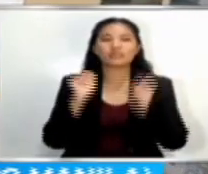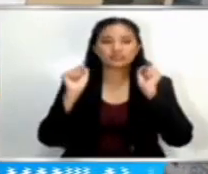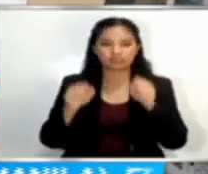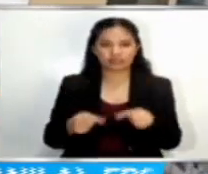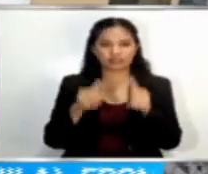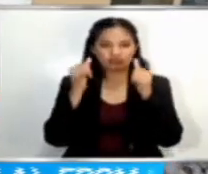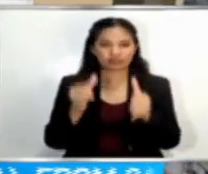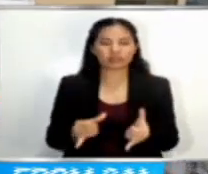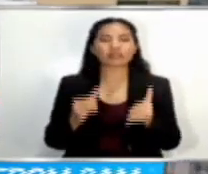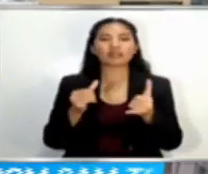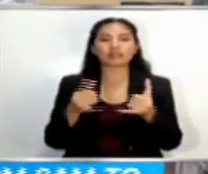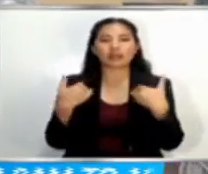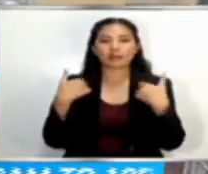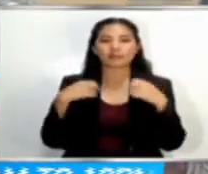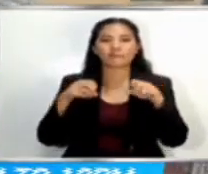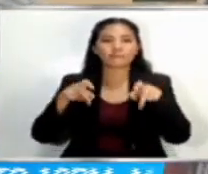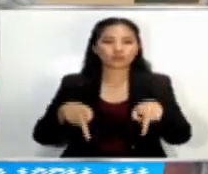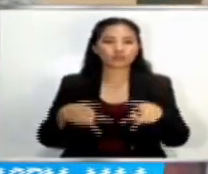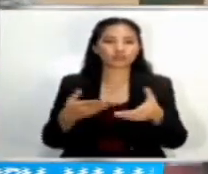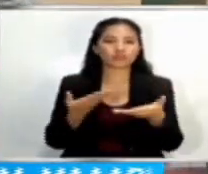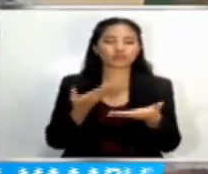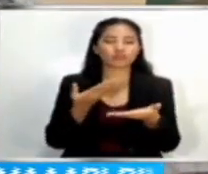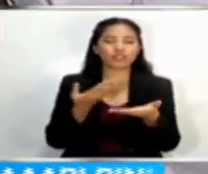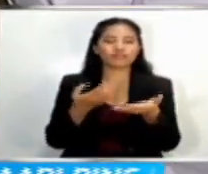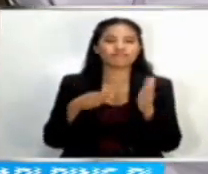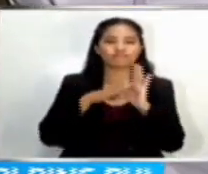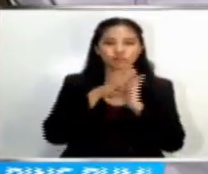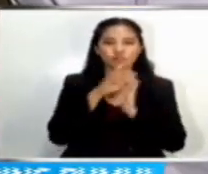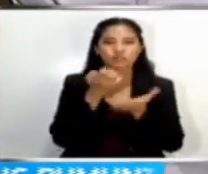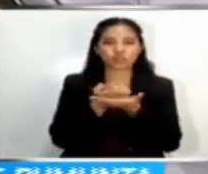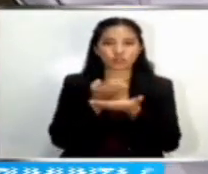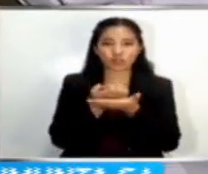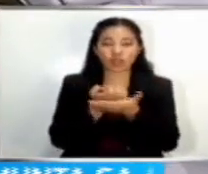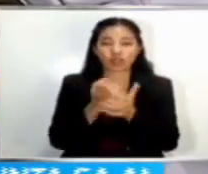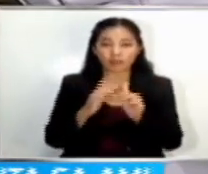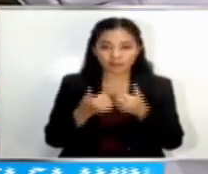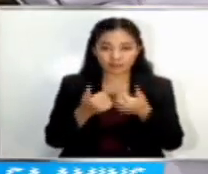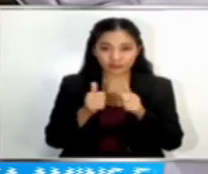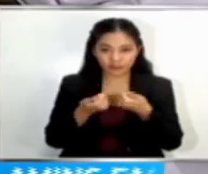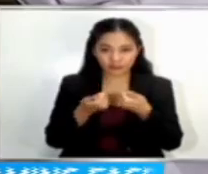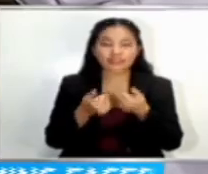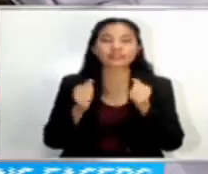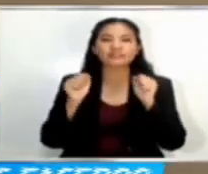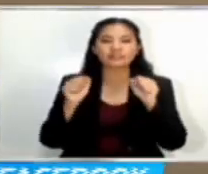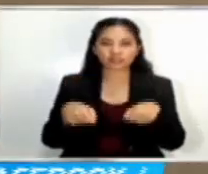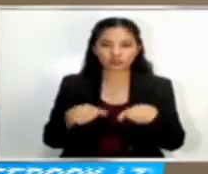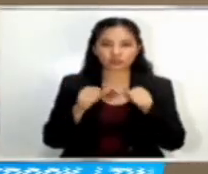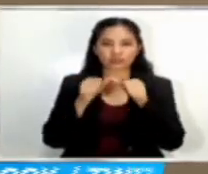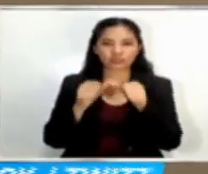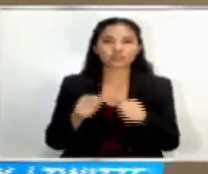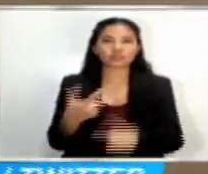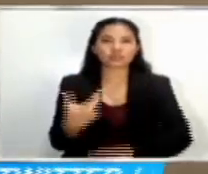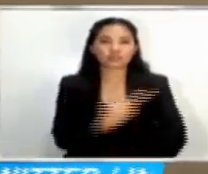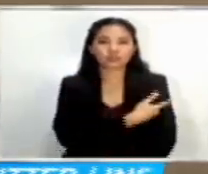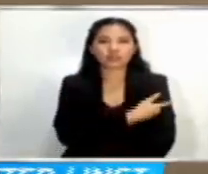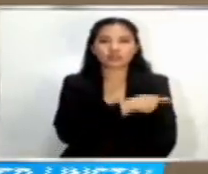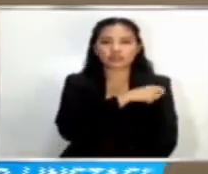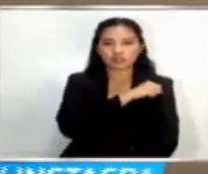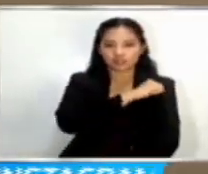ang ekonomiya ng bansa. Isa sa mga posibleng makatulong ang patuloy na vaccination rollout kontra COVID.